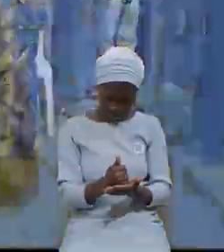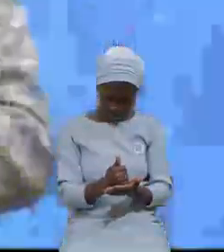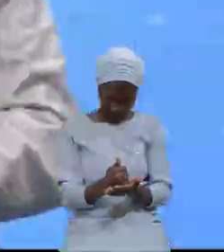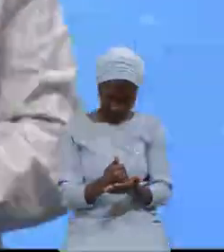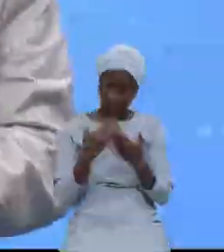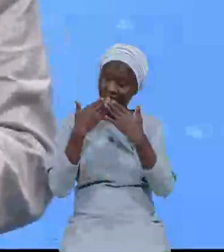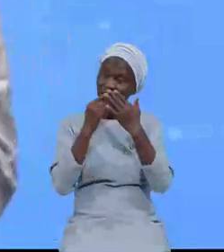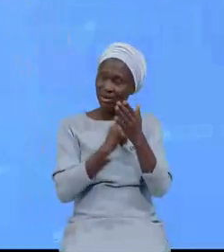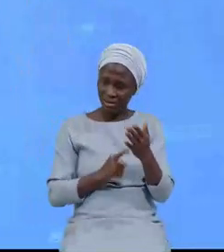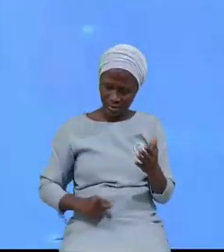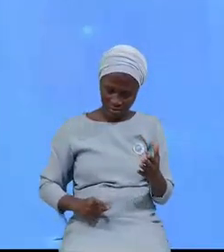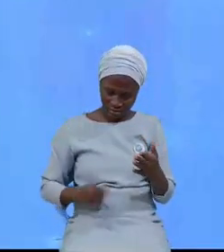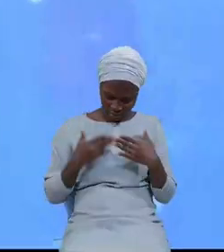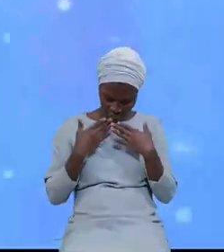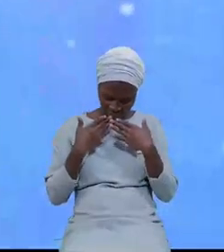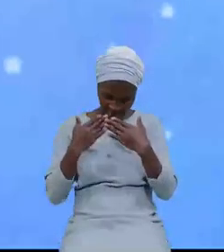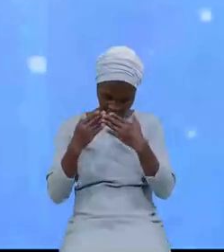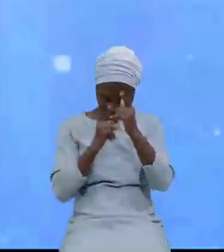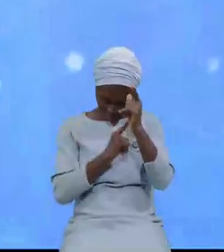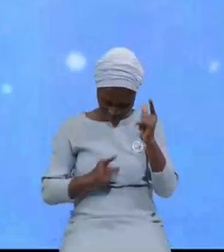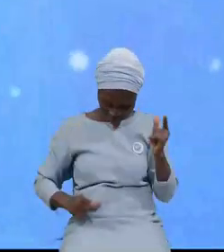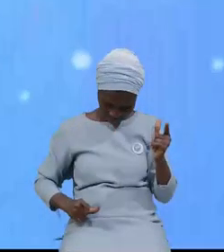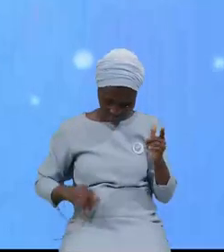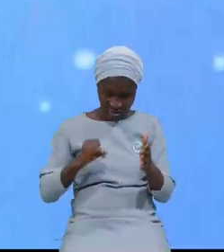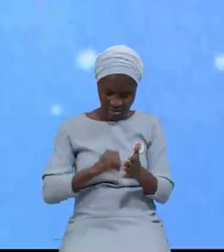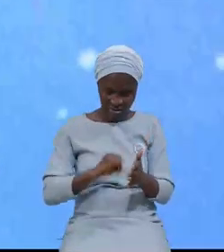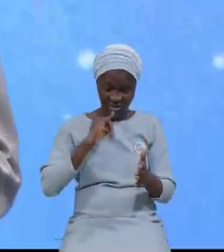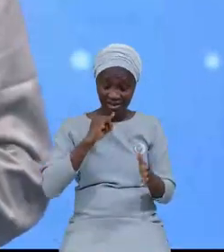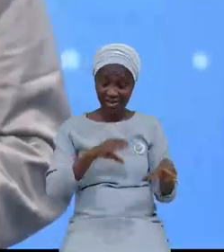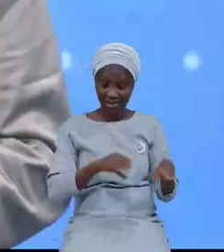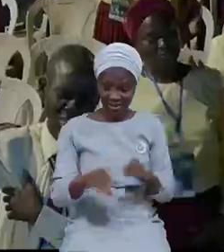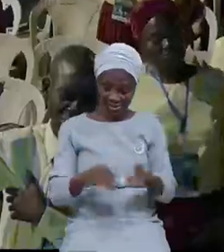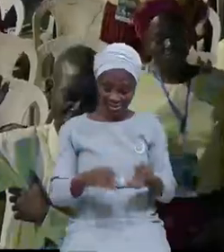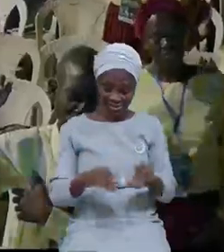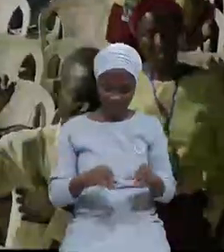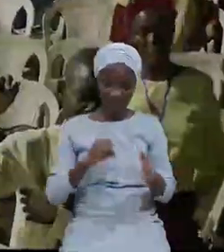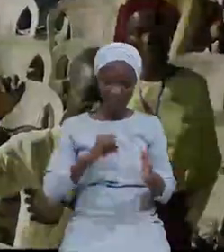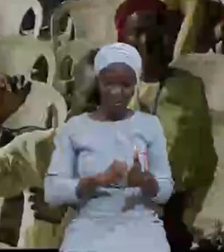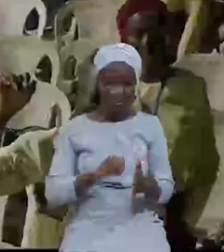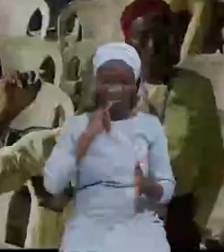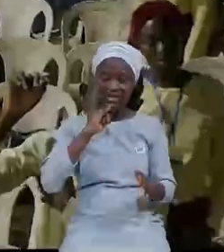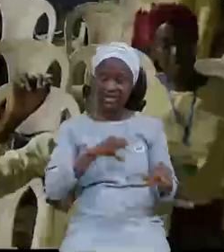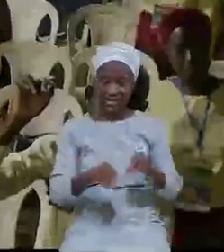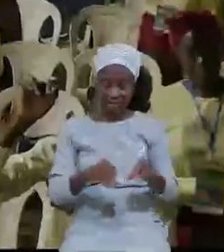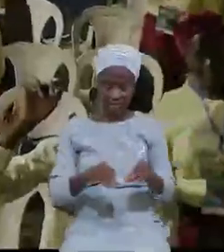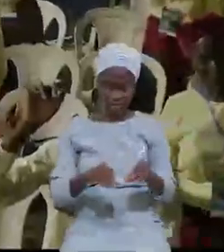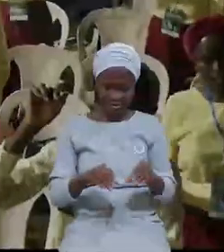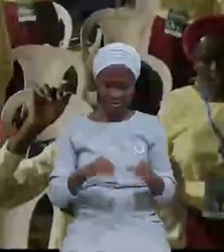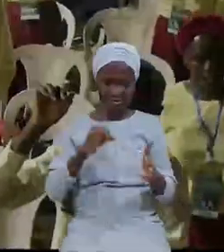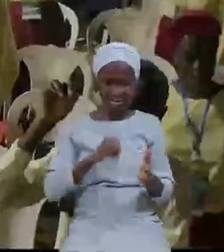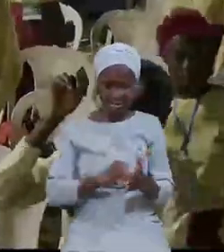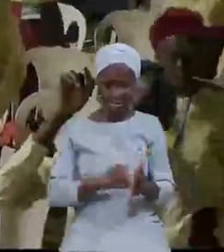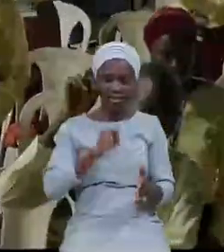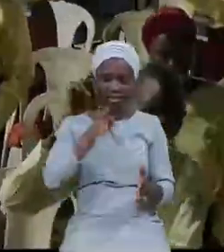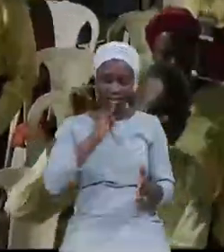Jésus merci Seigneur merci Seigneur c'est faire c'est faire